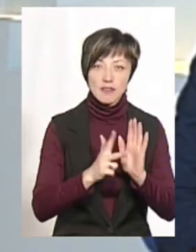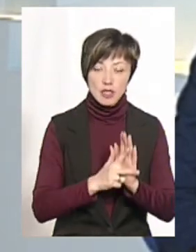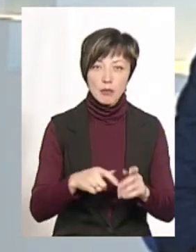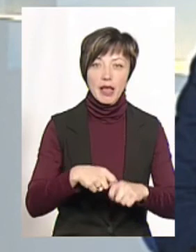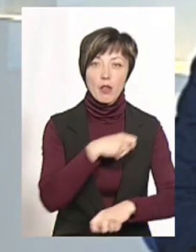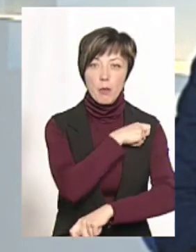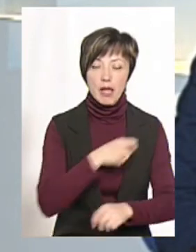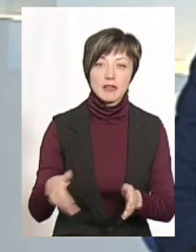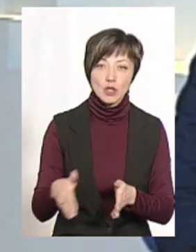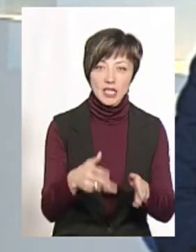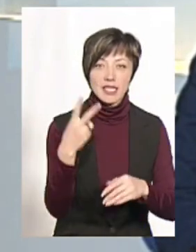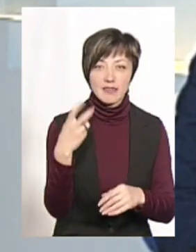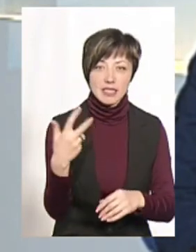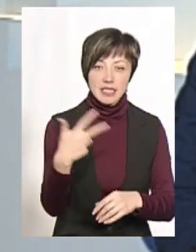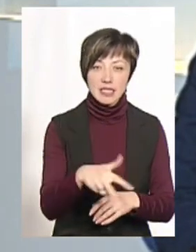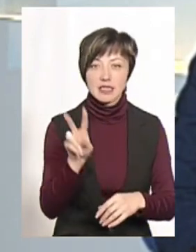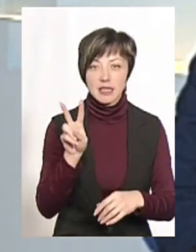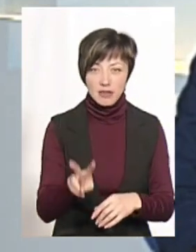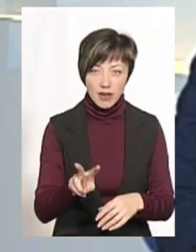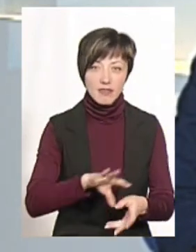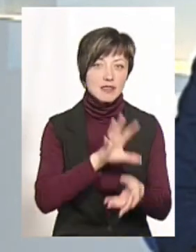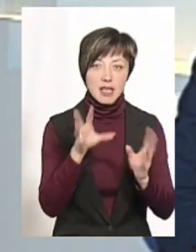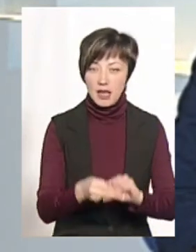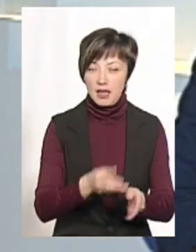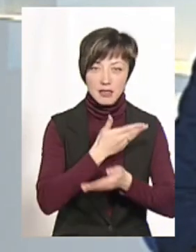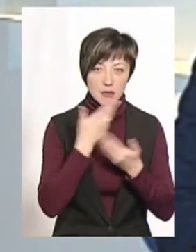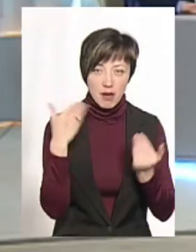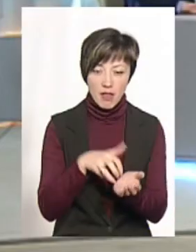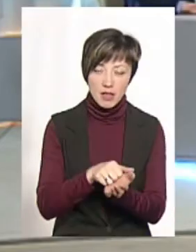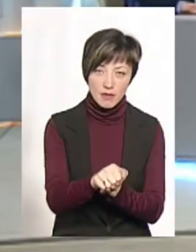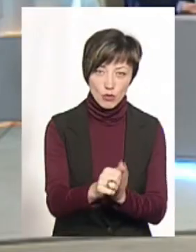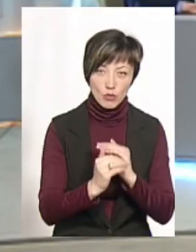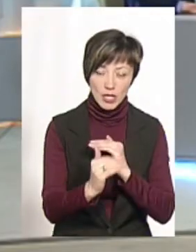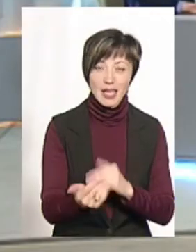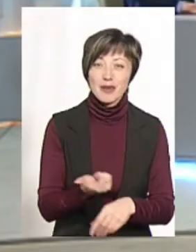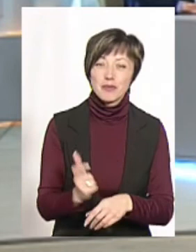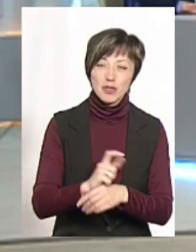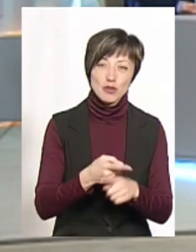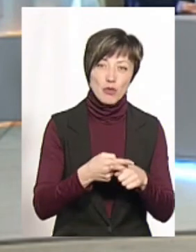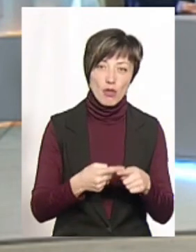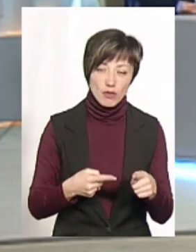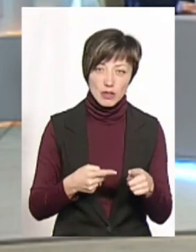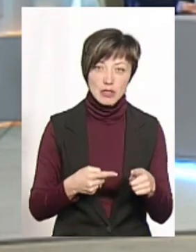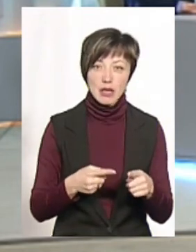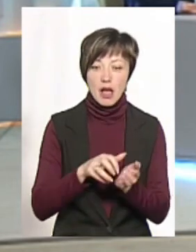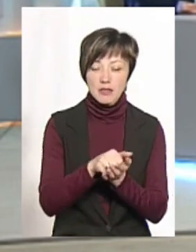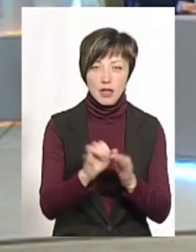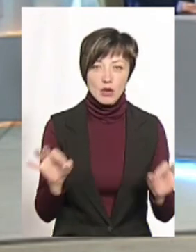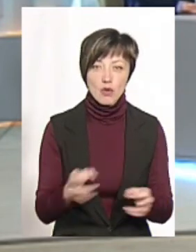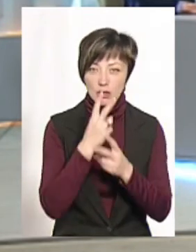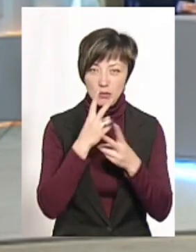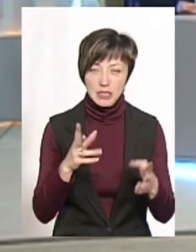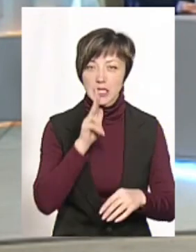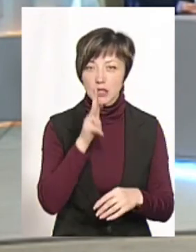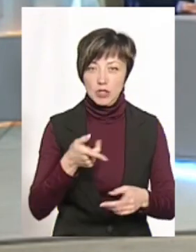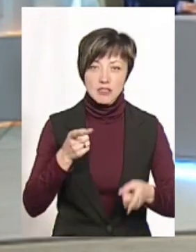428 кілометрів доріг 232 взагалі не мали асфальтного покриття. Більше половини асфальту ніколи не бачили. За